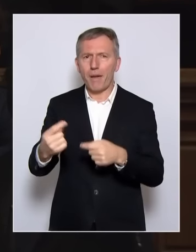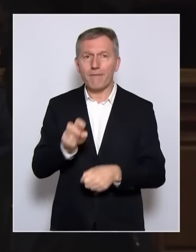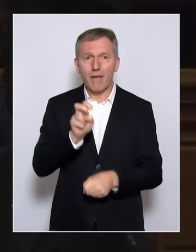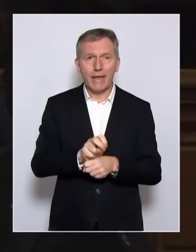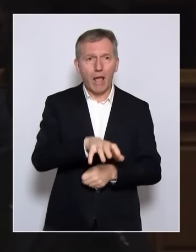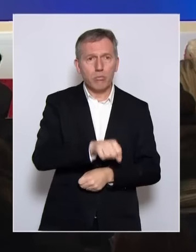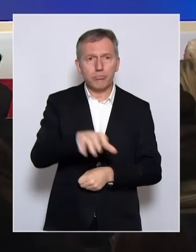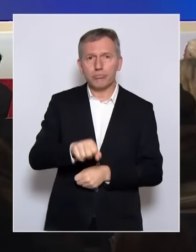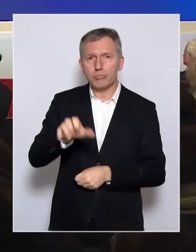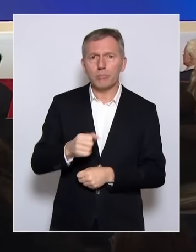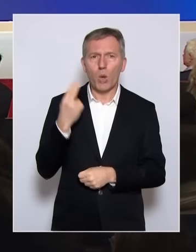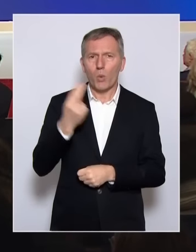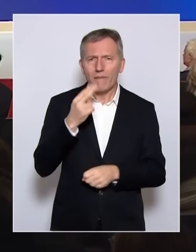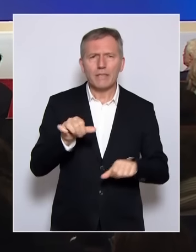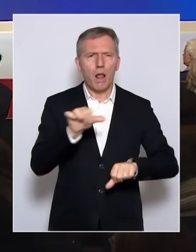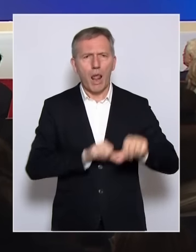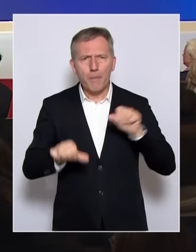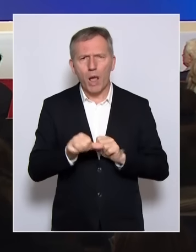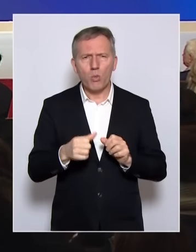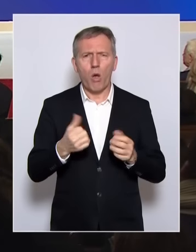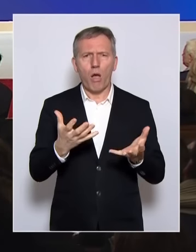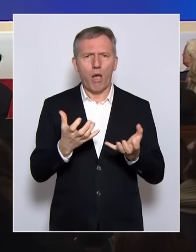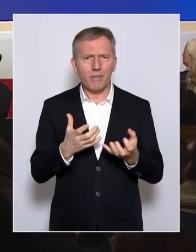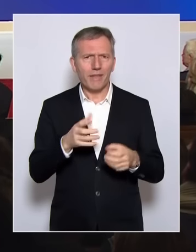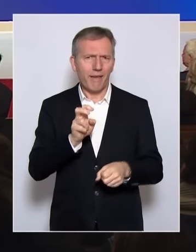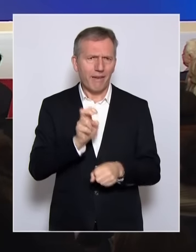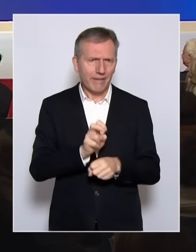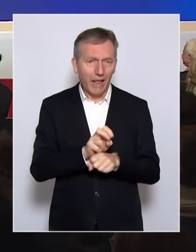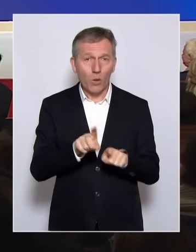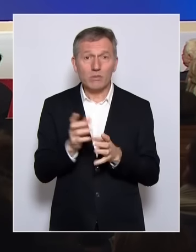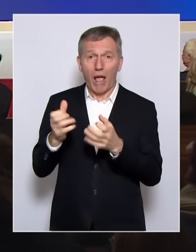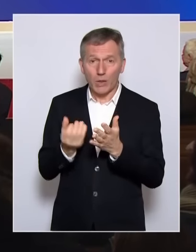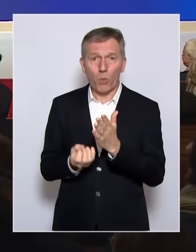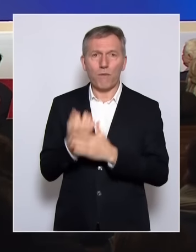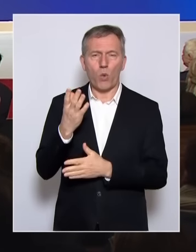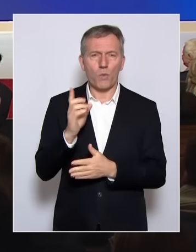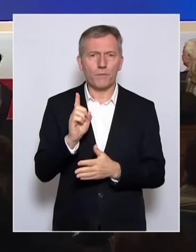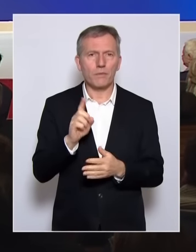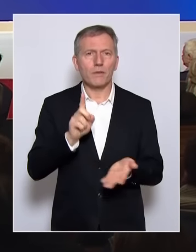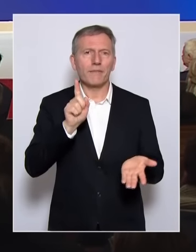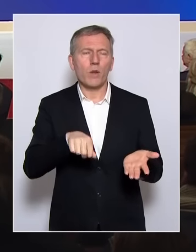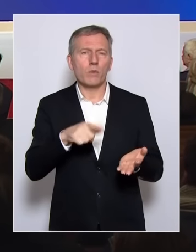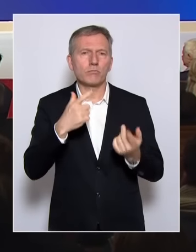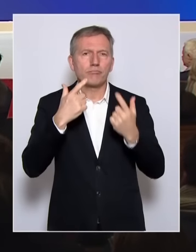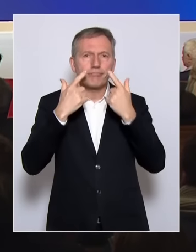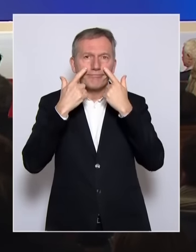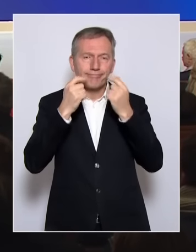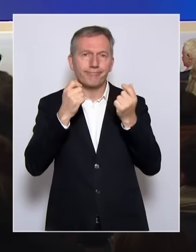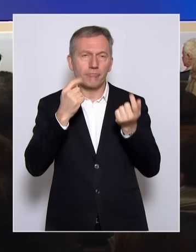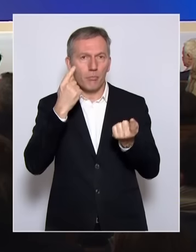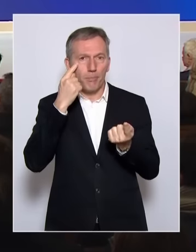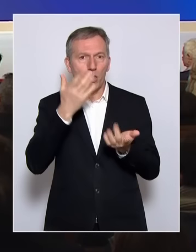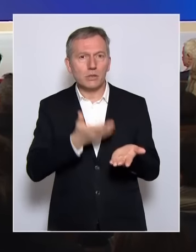dans nos laboratoires, nos universités, nos grands centres et en attirer d'autres. Et il faut bien le voir, à cet égard,